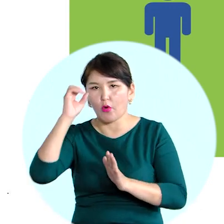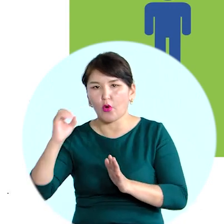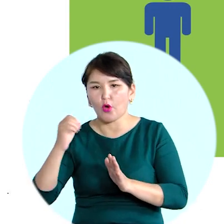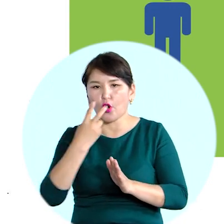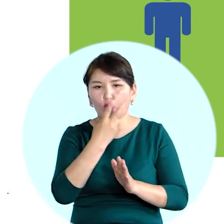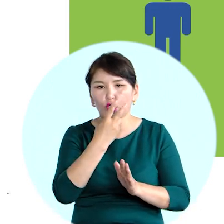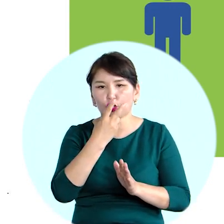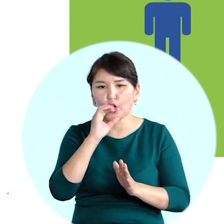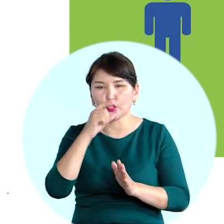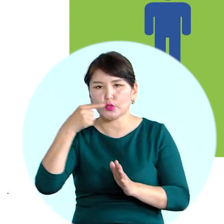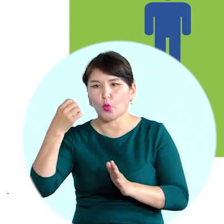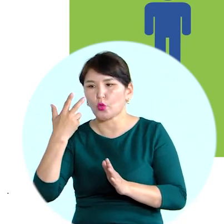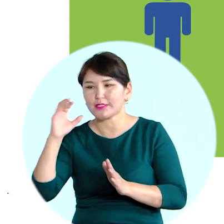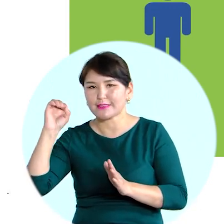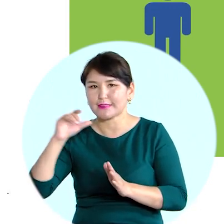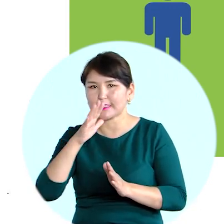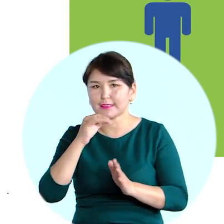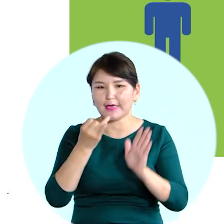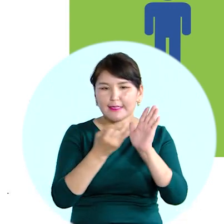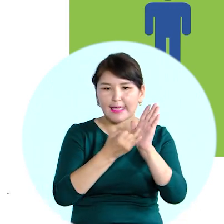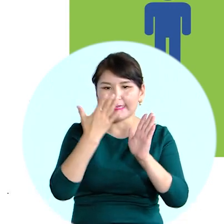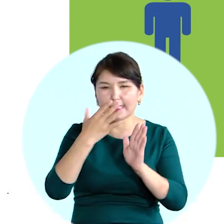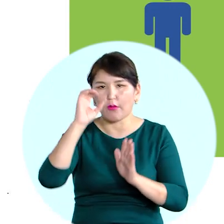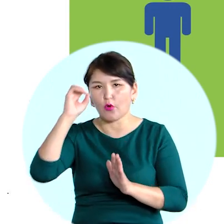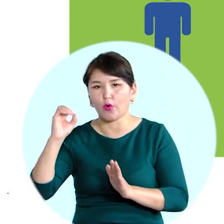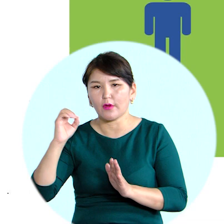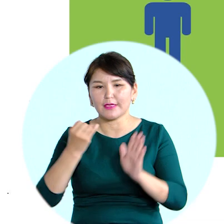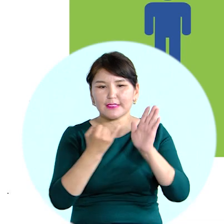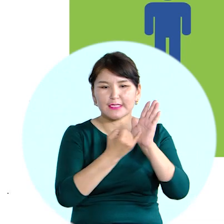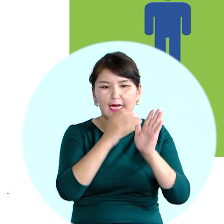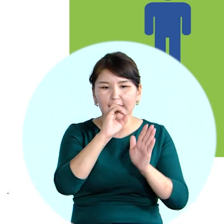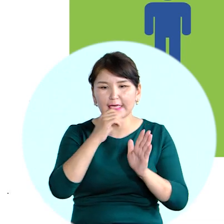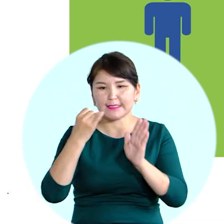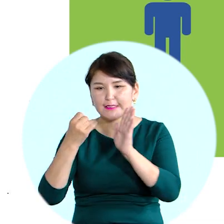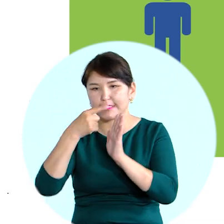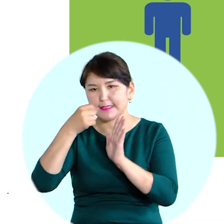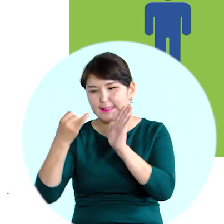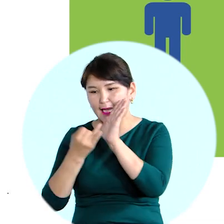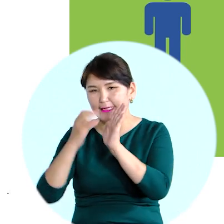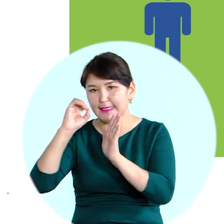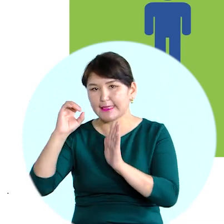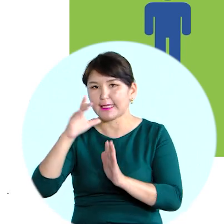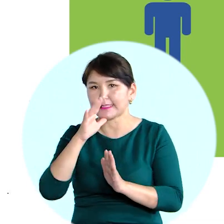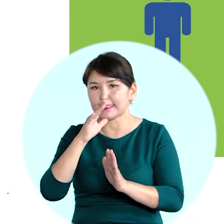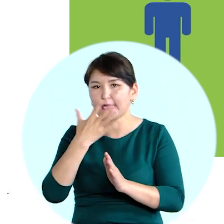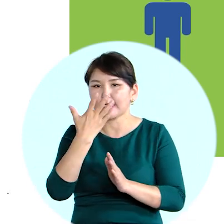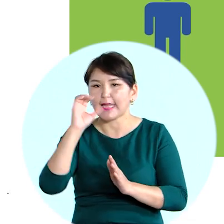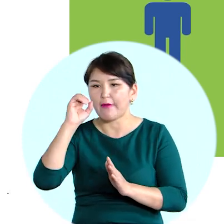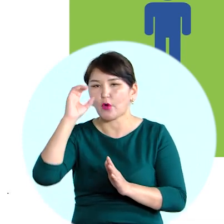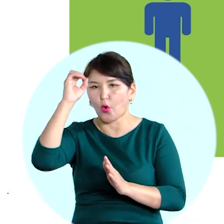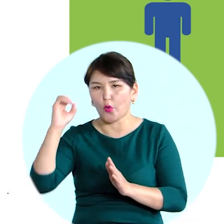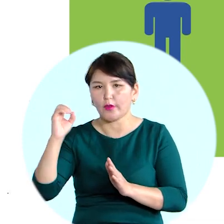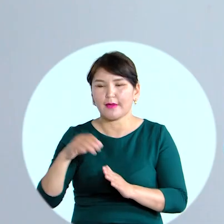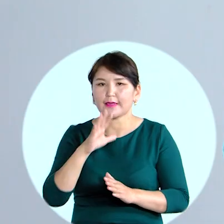75%, 20-35 наснд 65%, 40-50 наснд 55%, 60-80 наснд 50%.